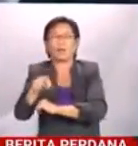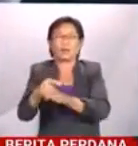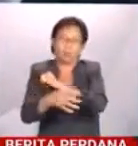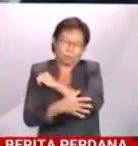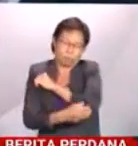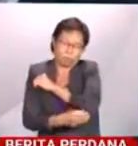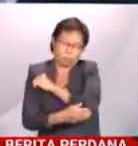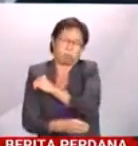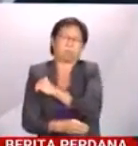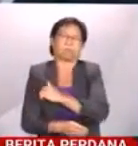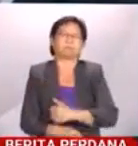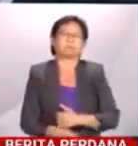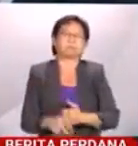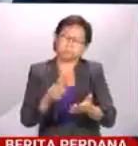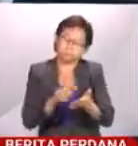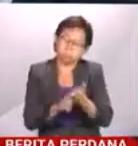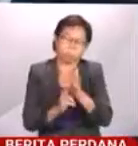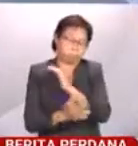mampu.